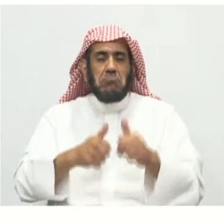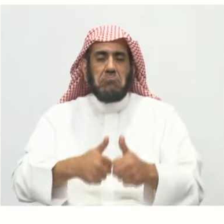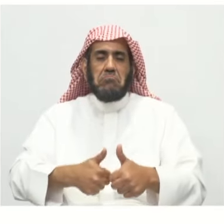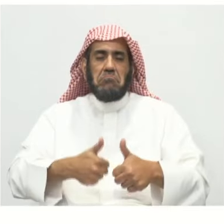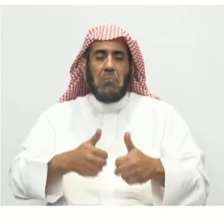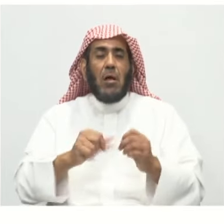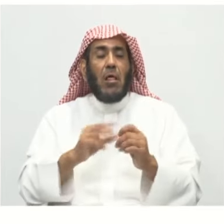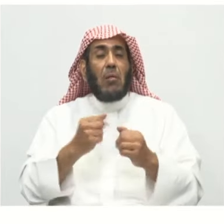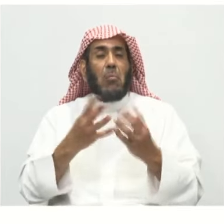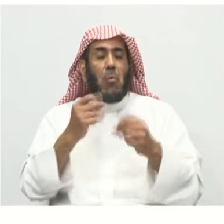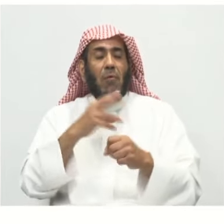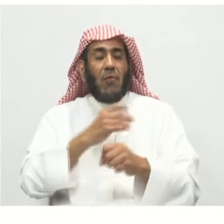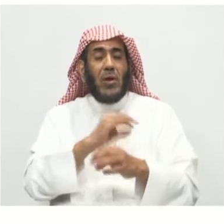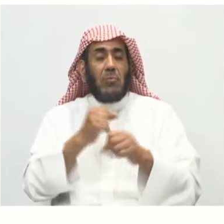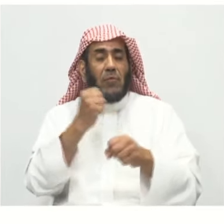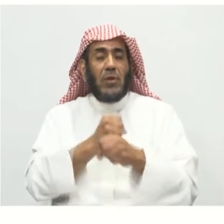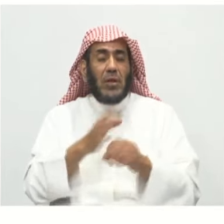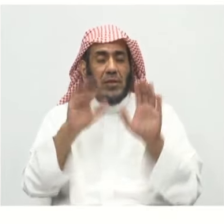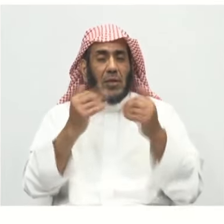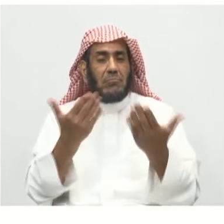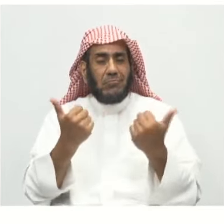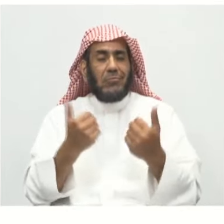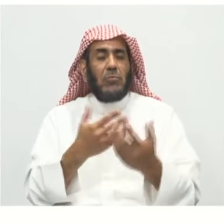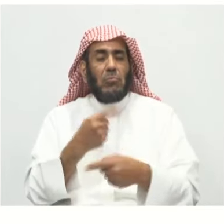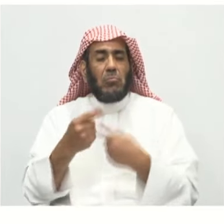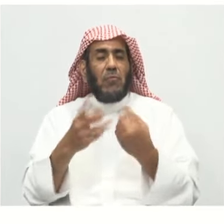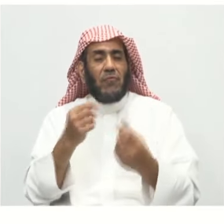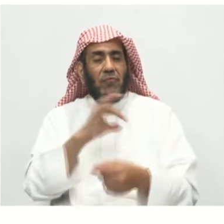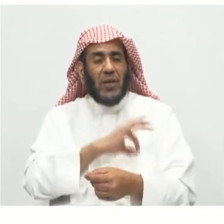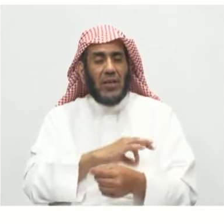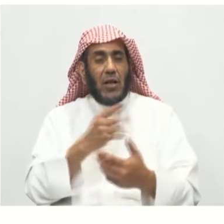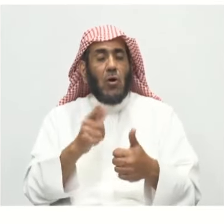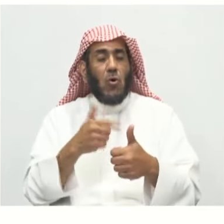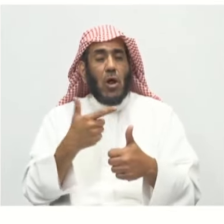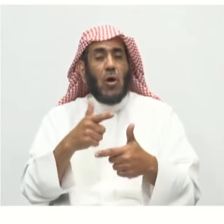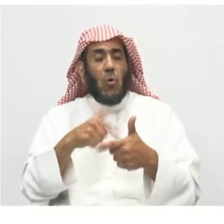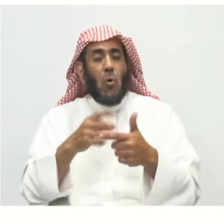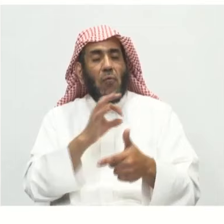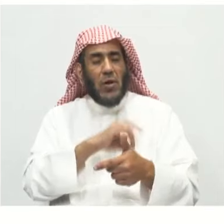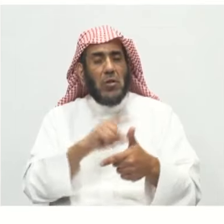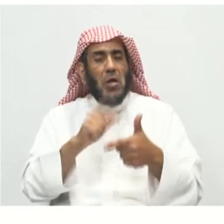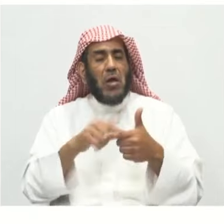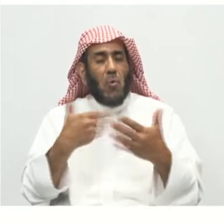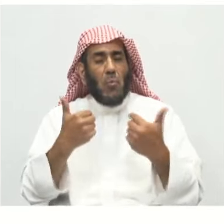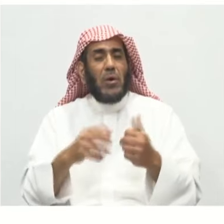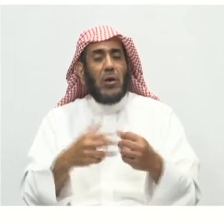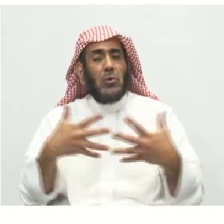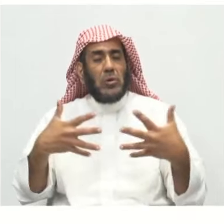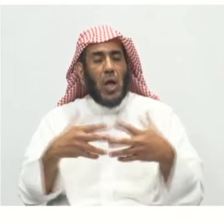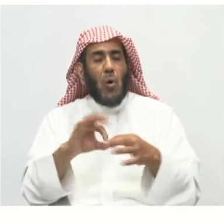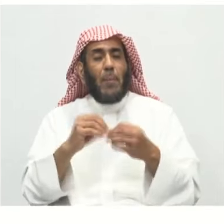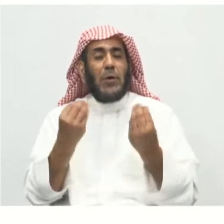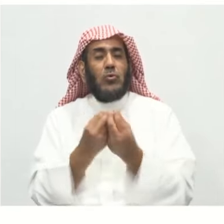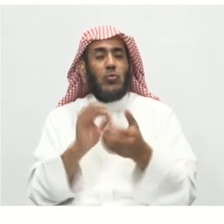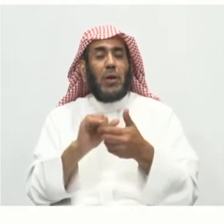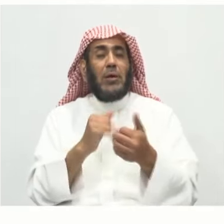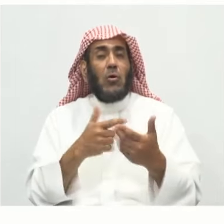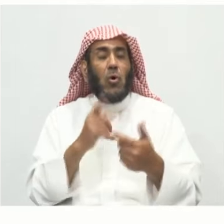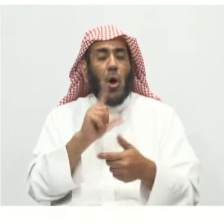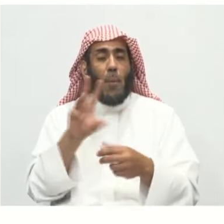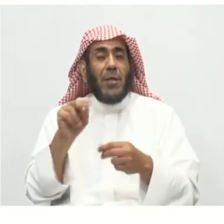من فوائد المحافظه على اداء الصلاه نريد منك ان تاتي بفائده اولى وكذلك فائده ثانيه بامكانك التعاون انت وزملائك